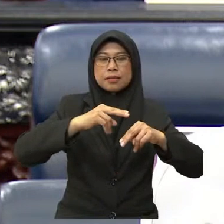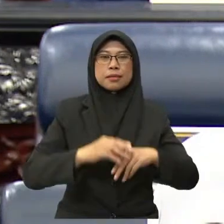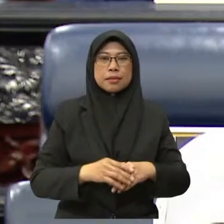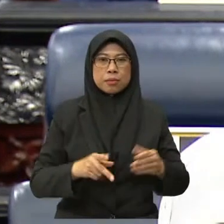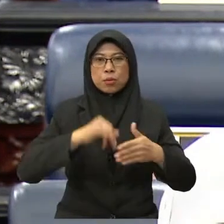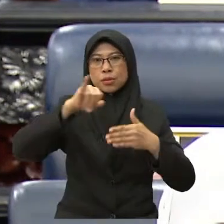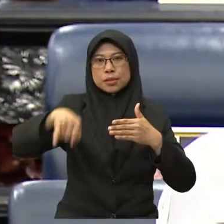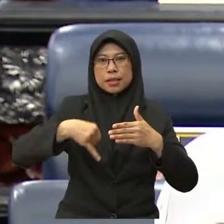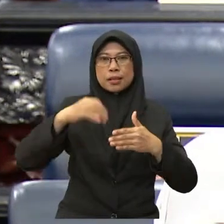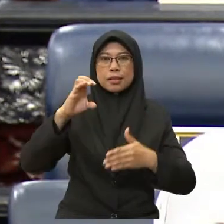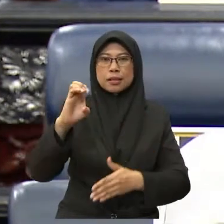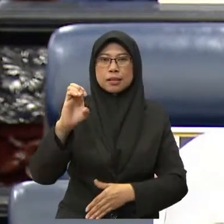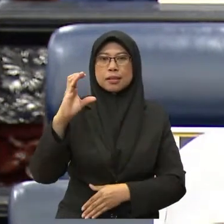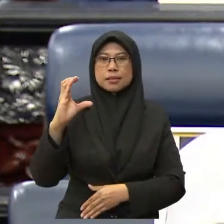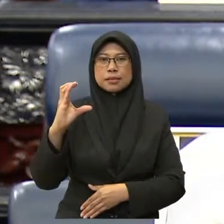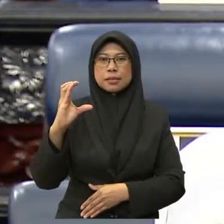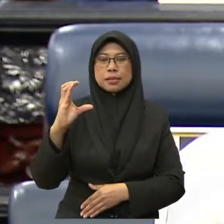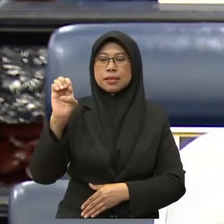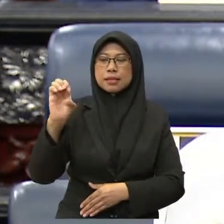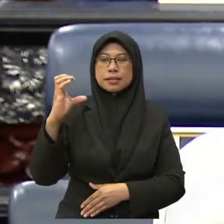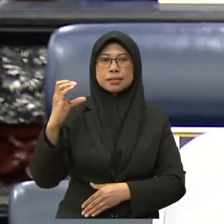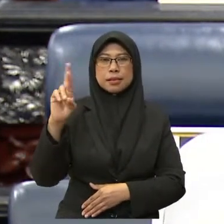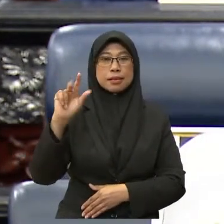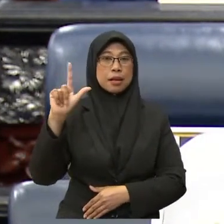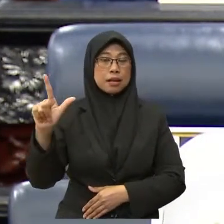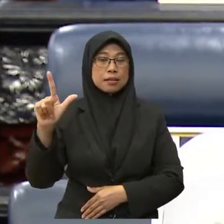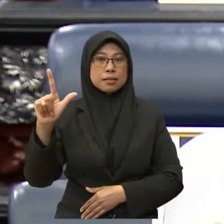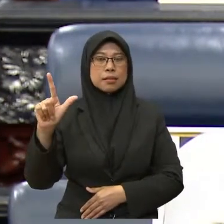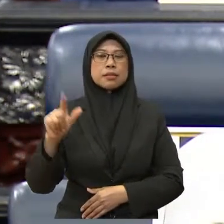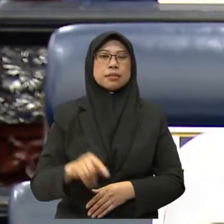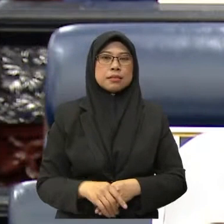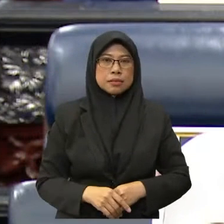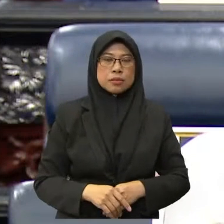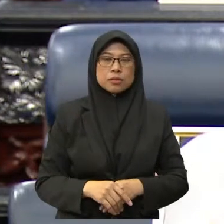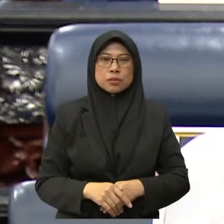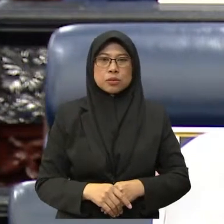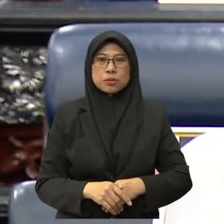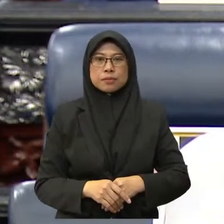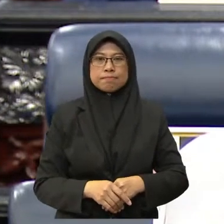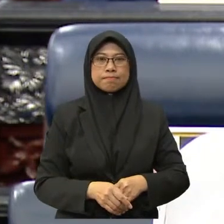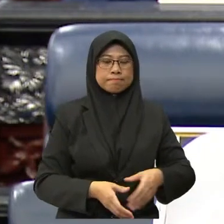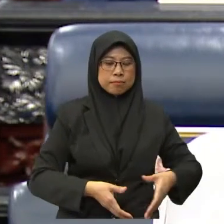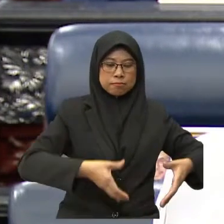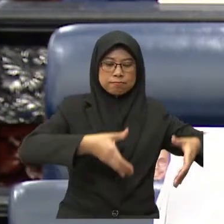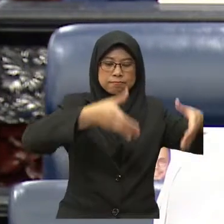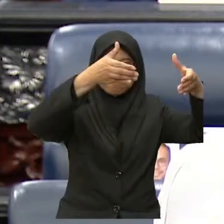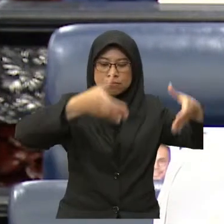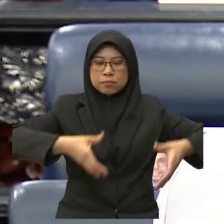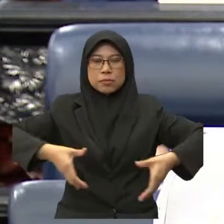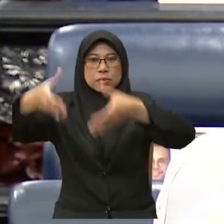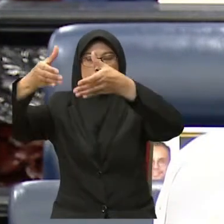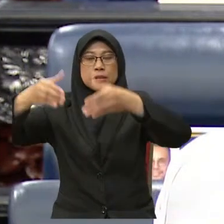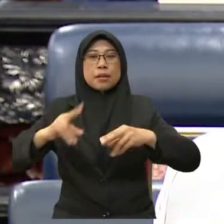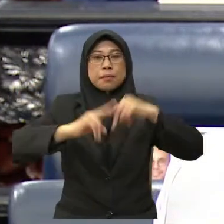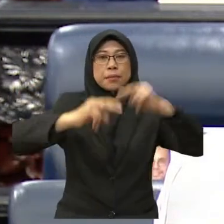Timur, melibatkan kerja-kerja struktur utama seperti pemasangan rasuk dengan izin beam launching, pembinaan